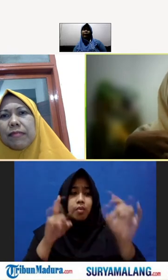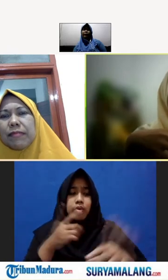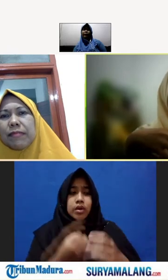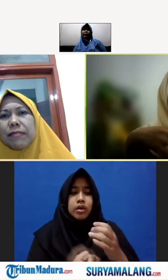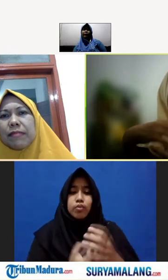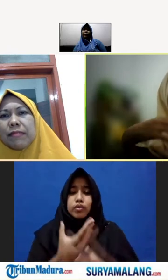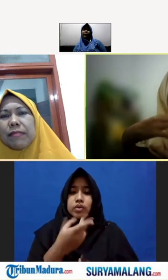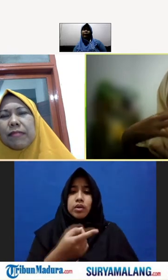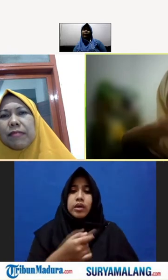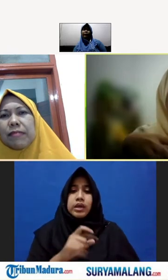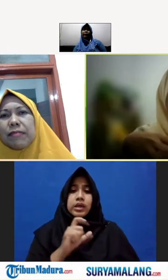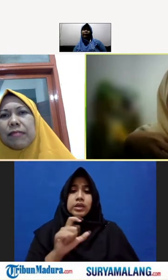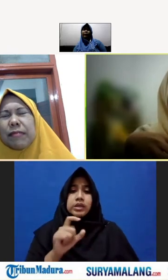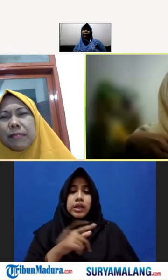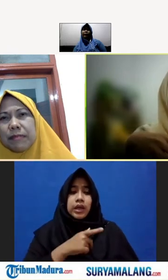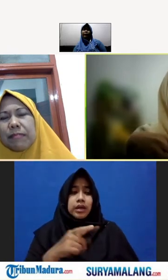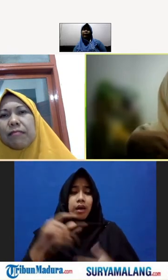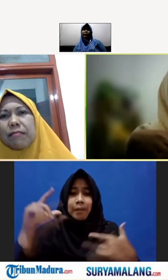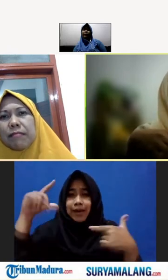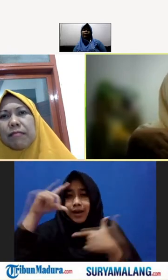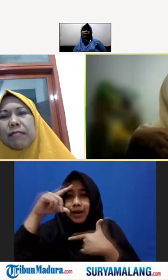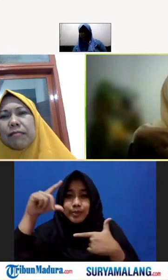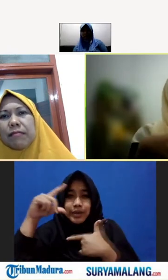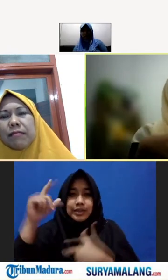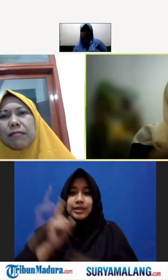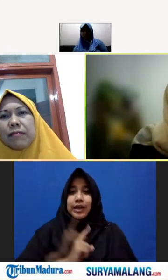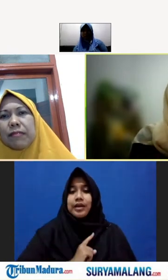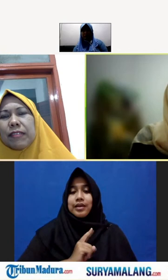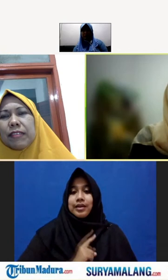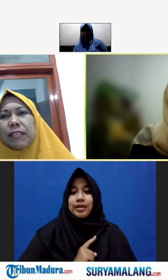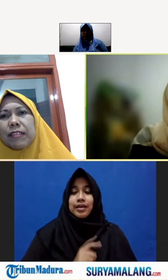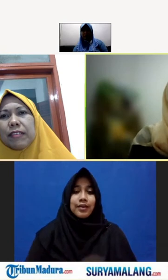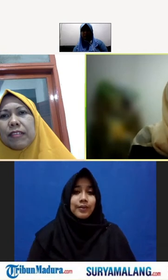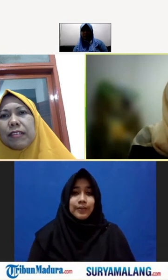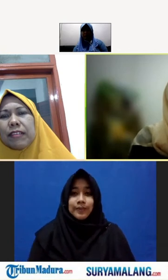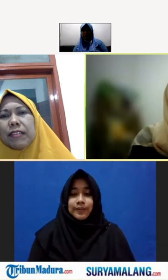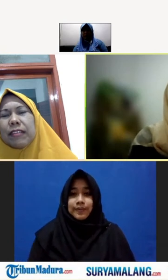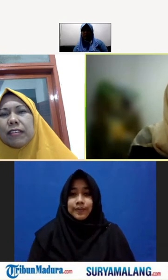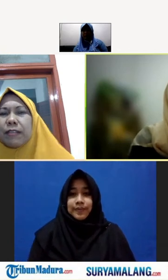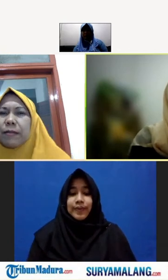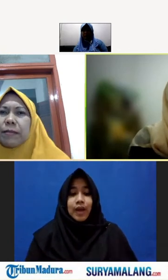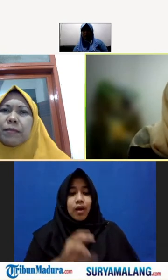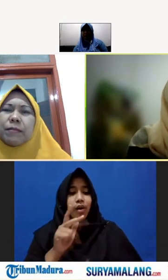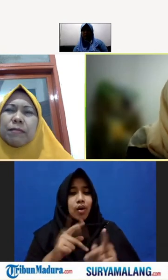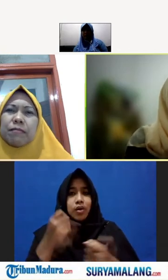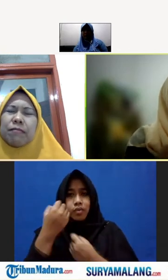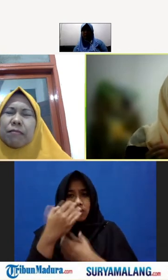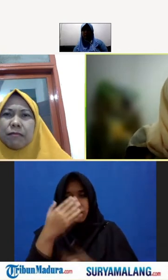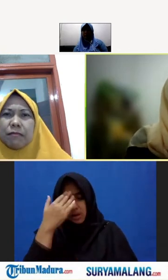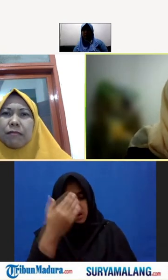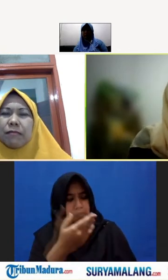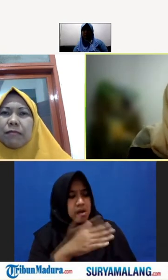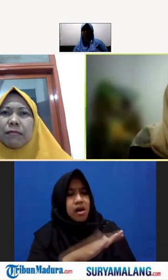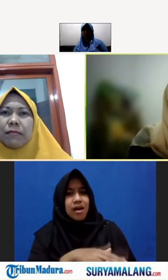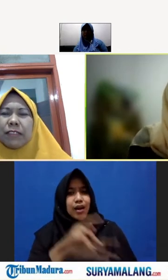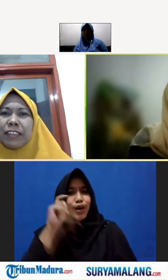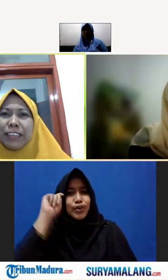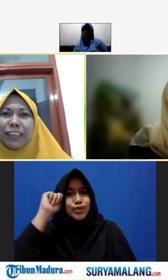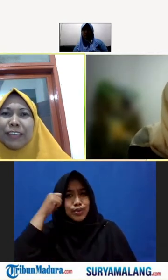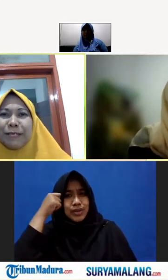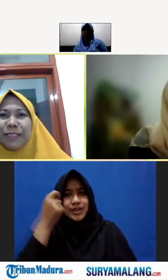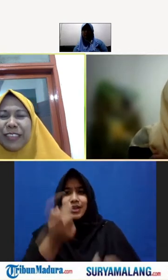adalah cara dia mengekspresikan diri. Nah, jadi kalau dikatakan kok anaknya sulit diatur sih?